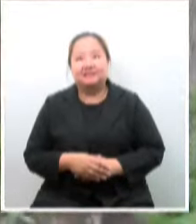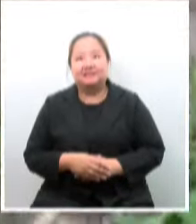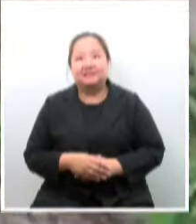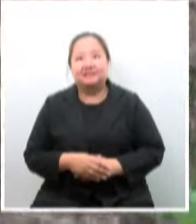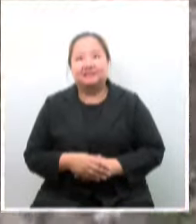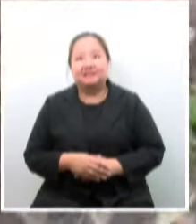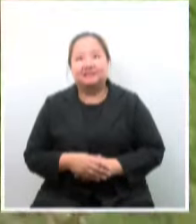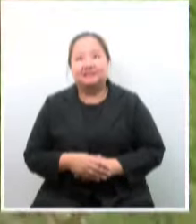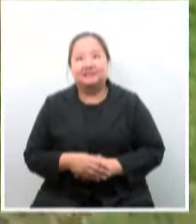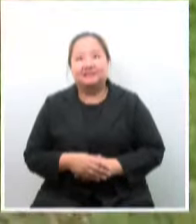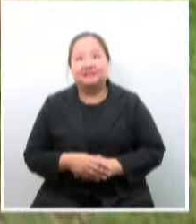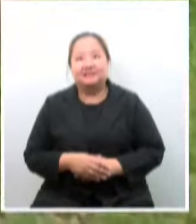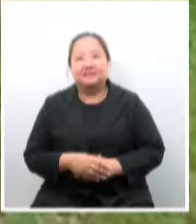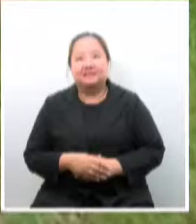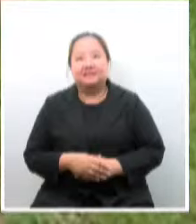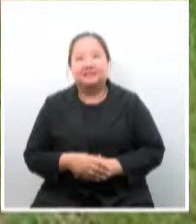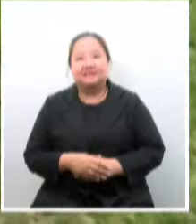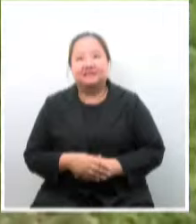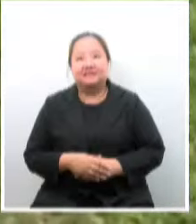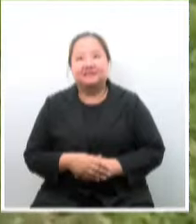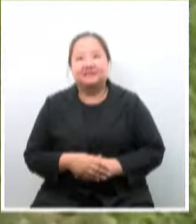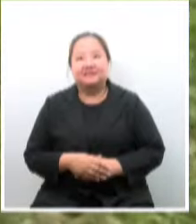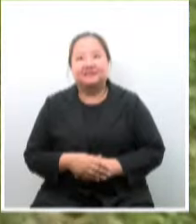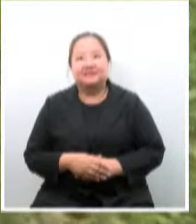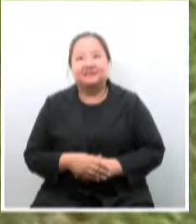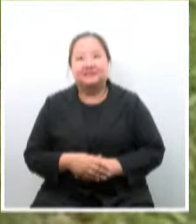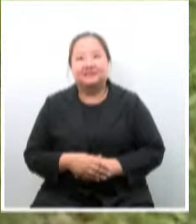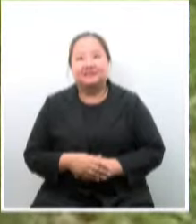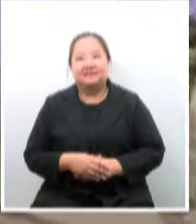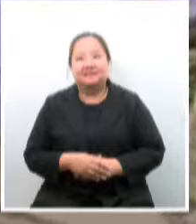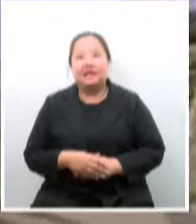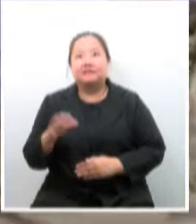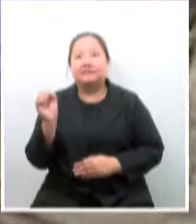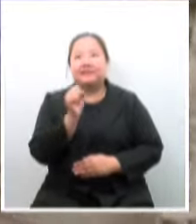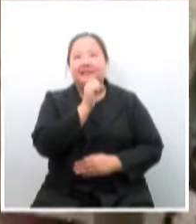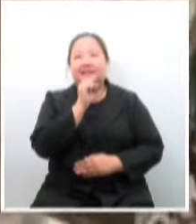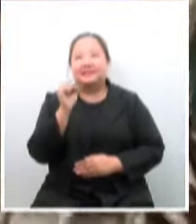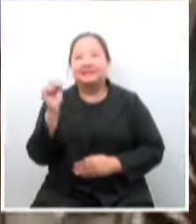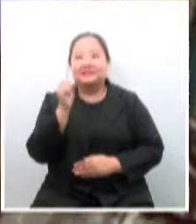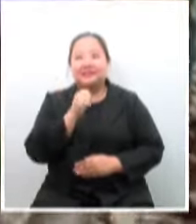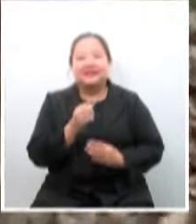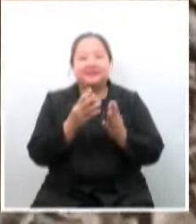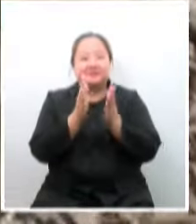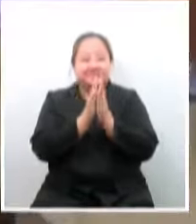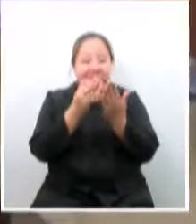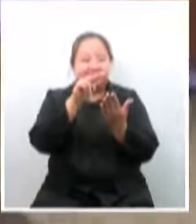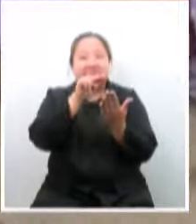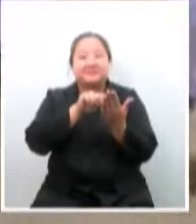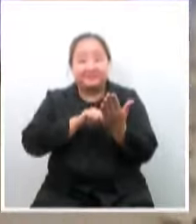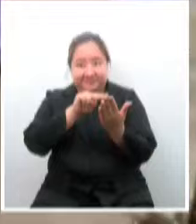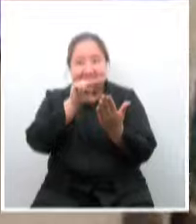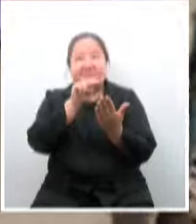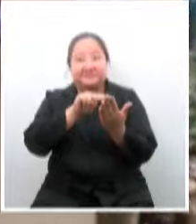งามคอยจำจี้จำใสให้เจ้านั้นอ่านนเียง